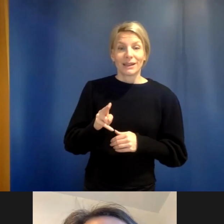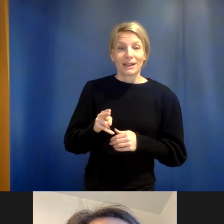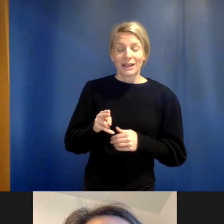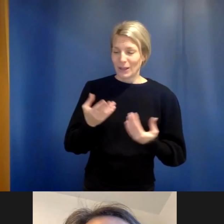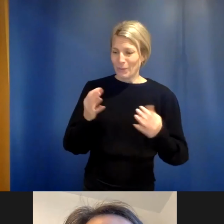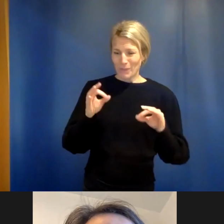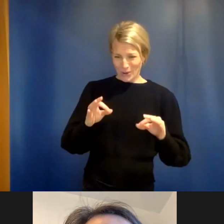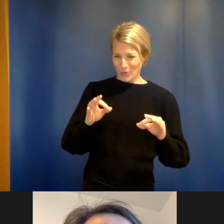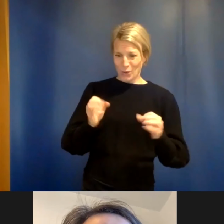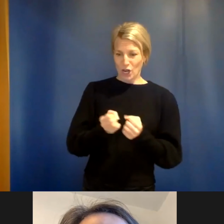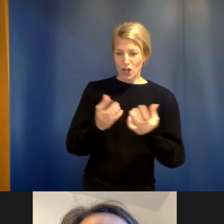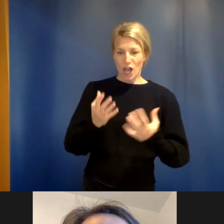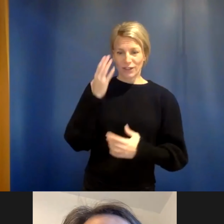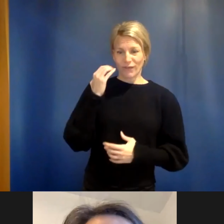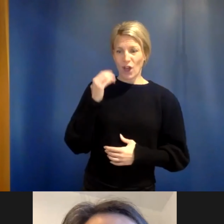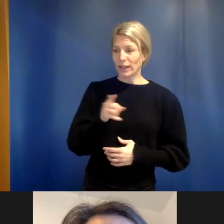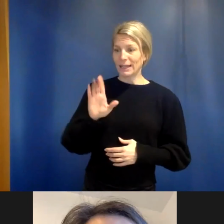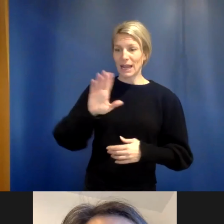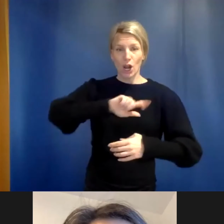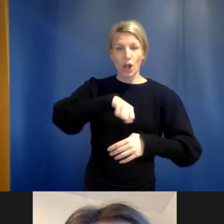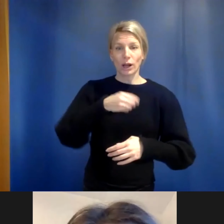gjort tidigare då när ni har lagat mat?